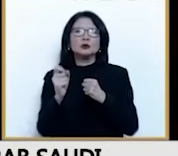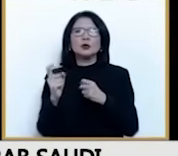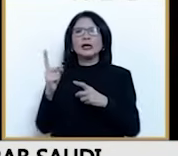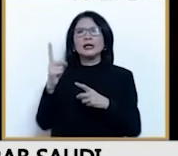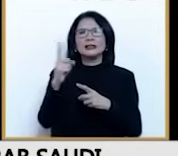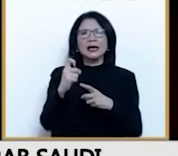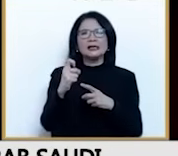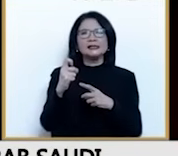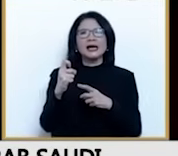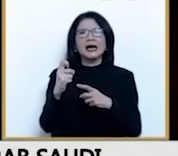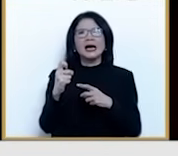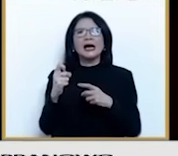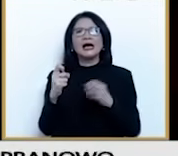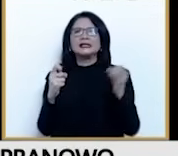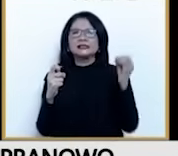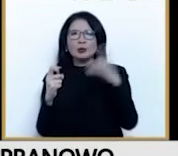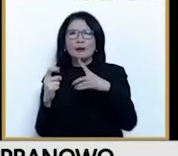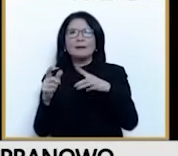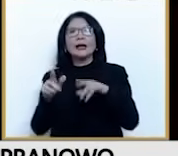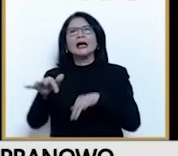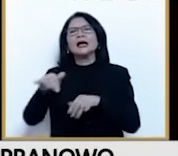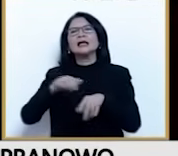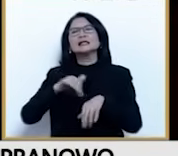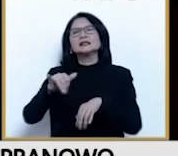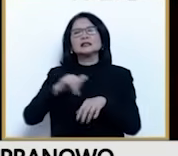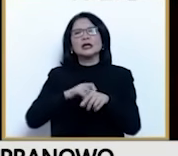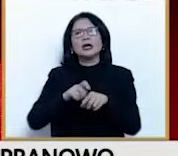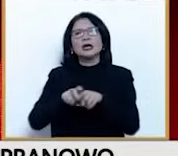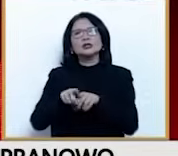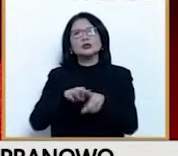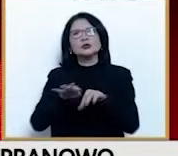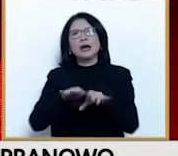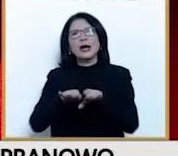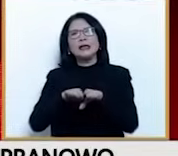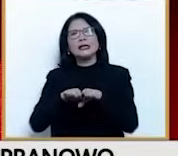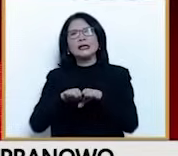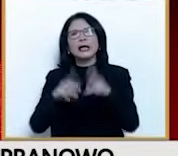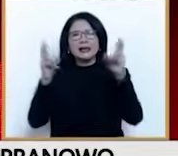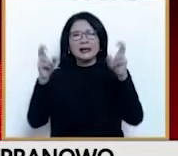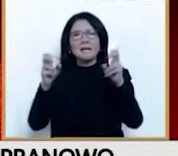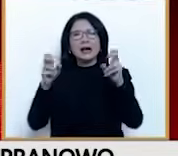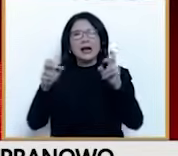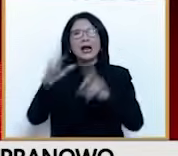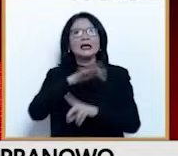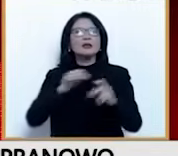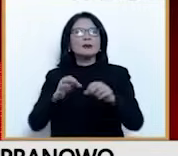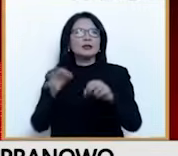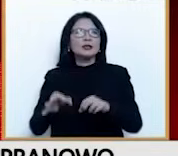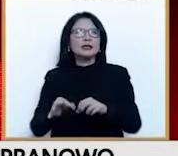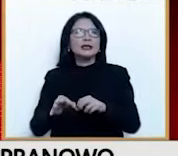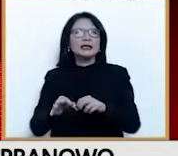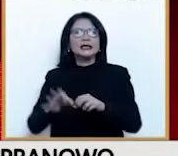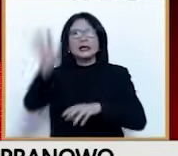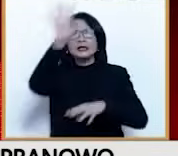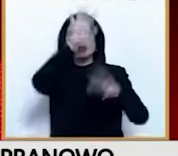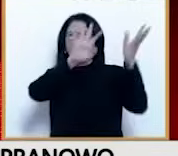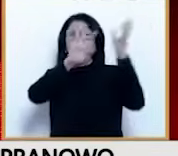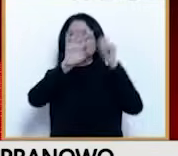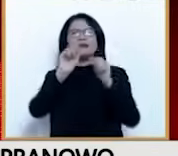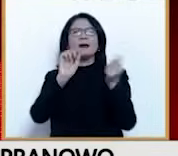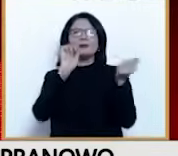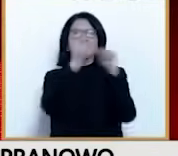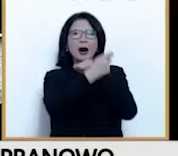jawab sesuai dengan tema debat, yakni lingkungan perkotaan dan perubahan iklim. Kami juga